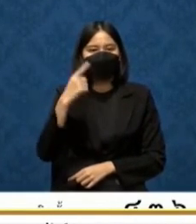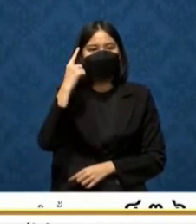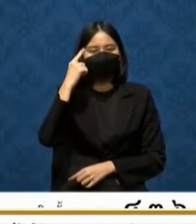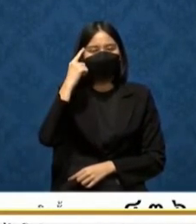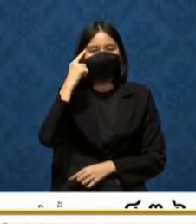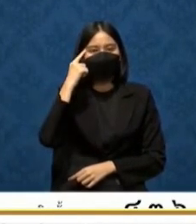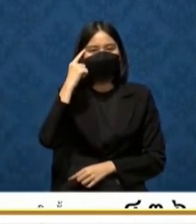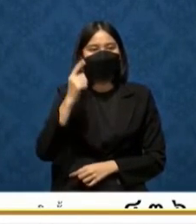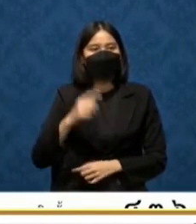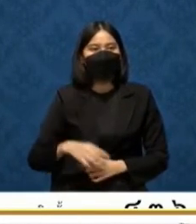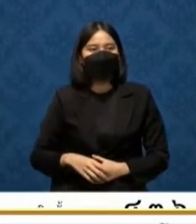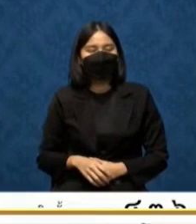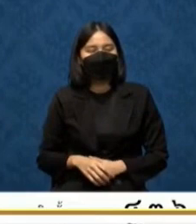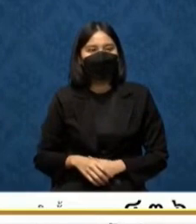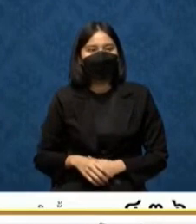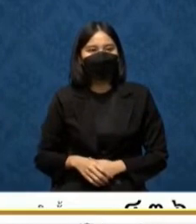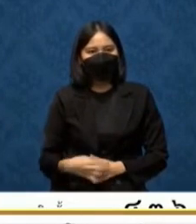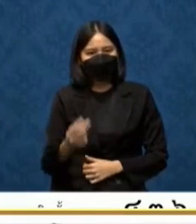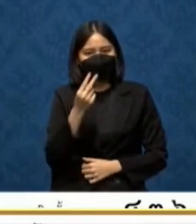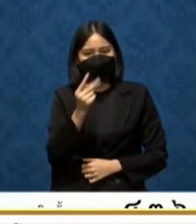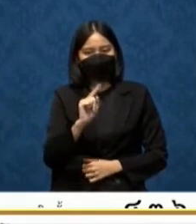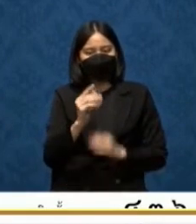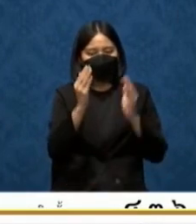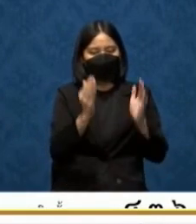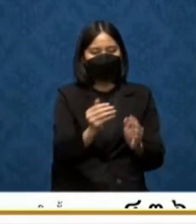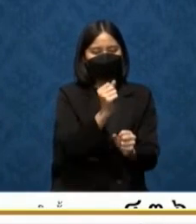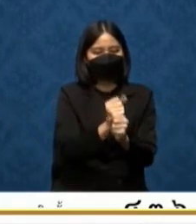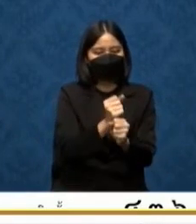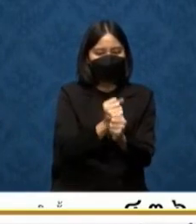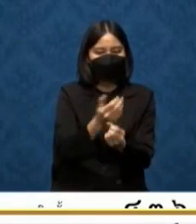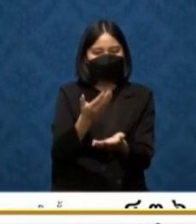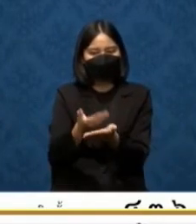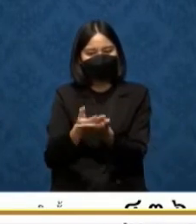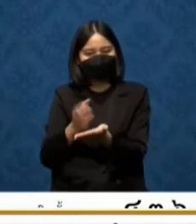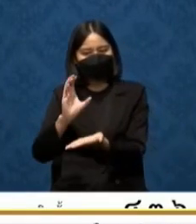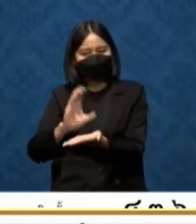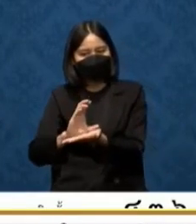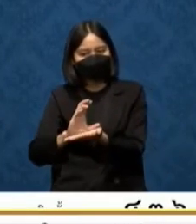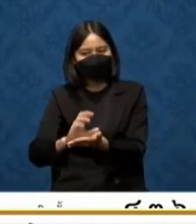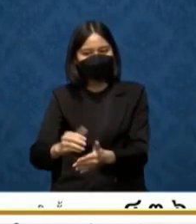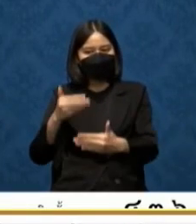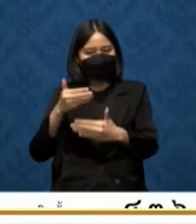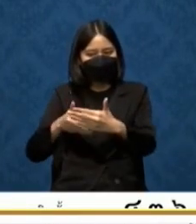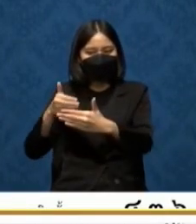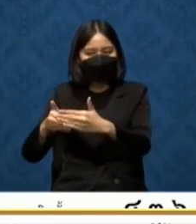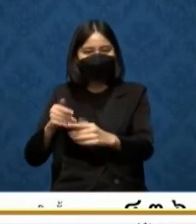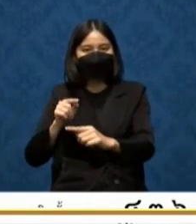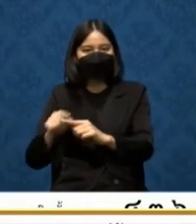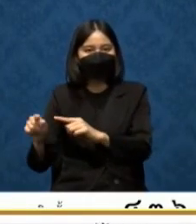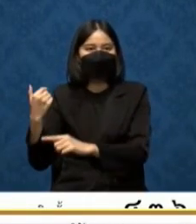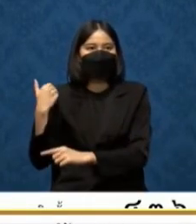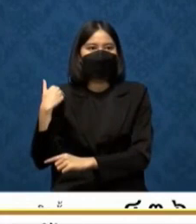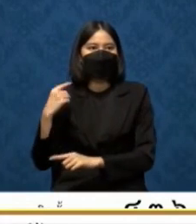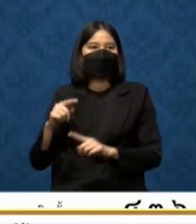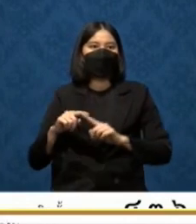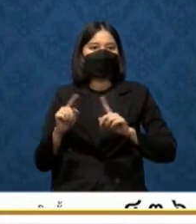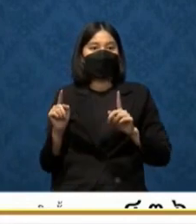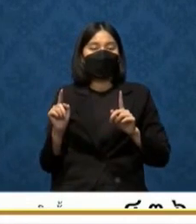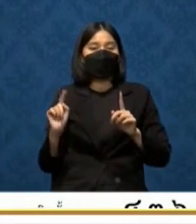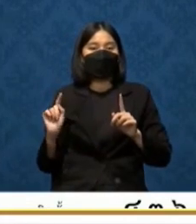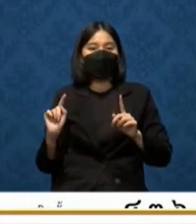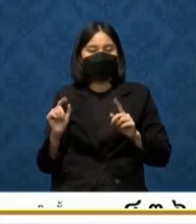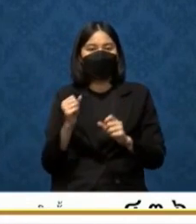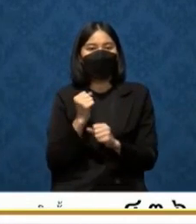ดูอัร crop learnerองท่าน บูรกรของ ท่านกับเม ประมาณที่ได้ มข้จำกดหลายเรื่องแต่ทานามารถจะ